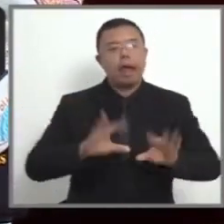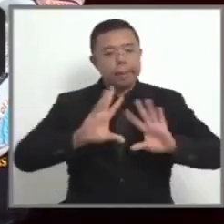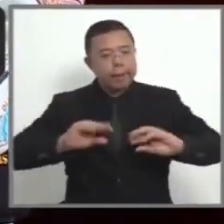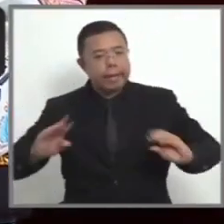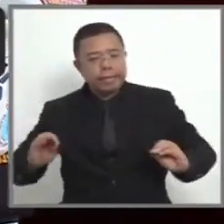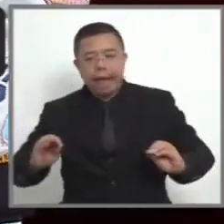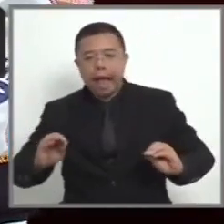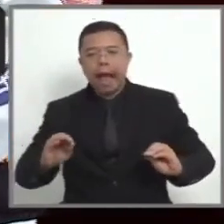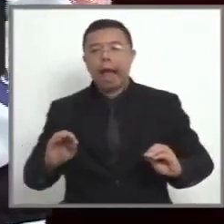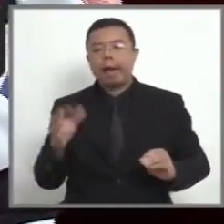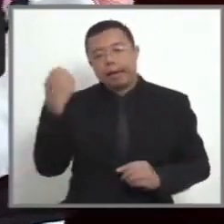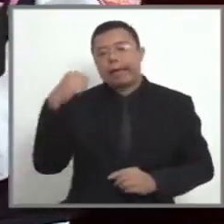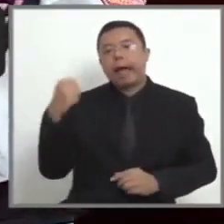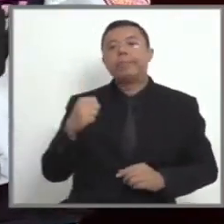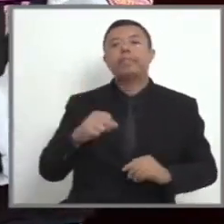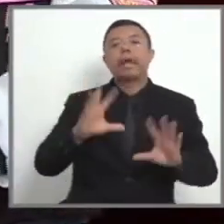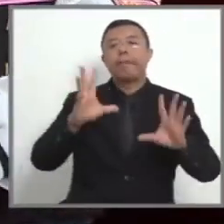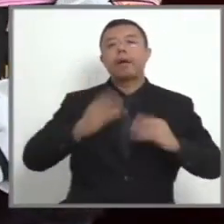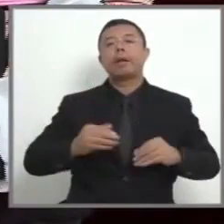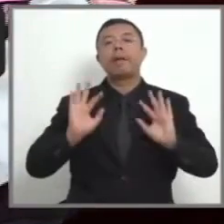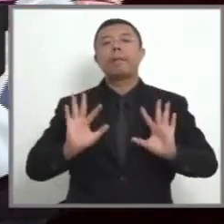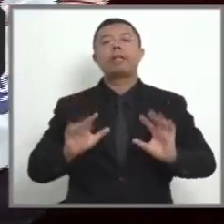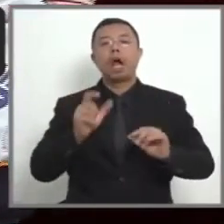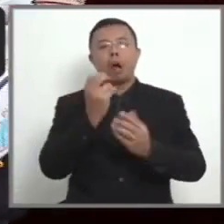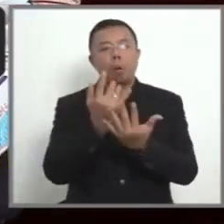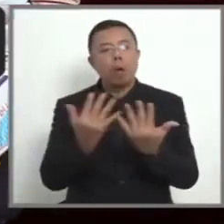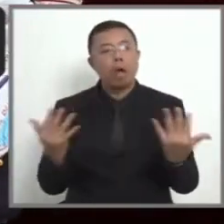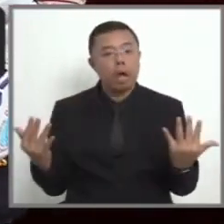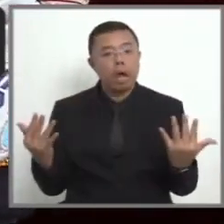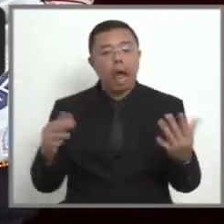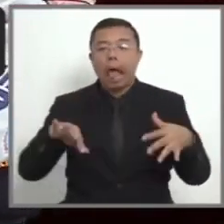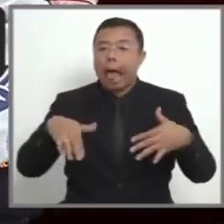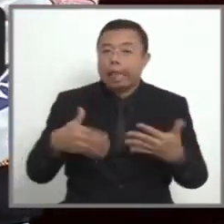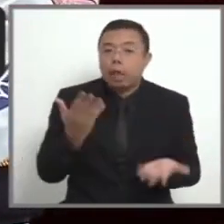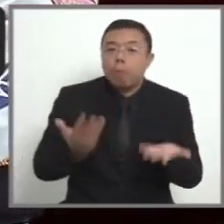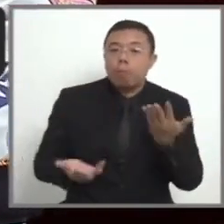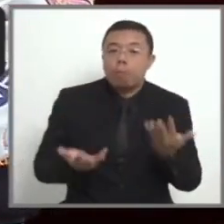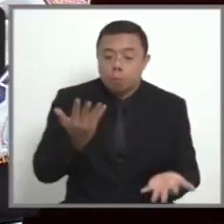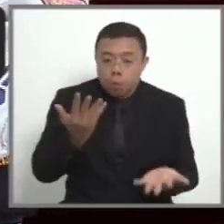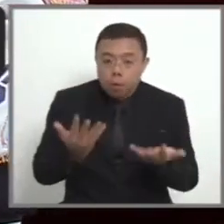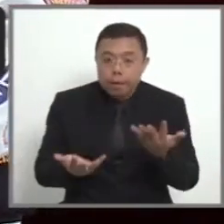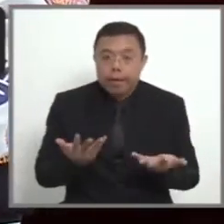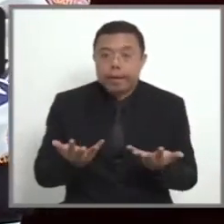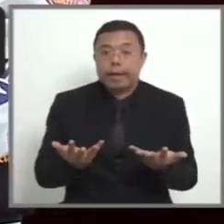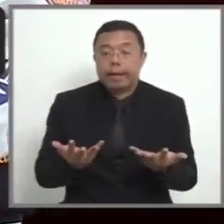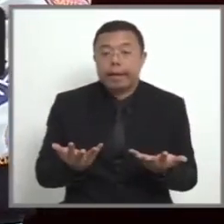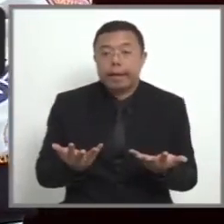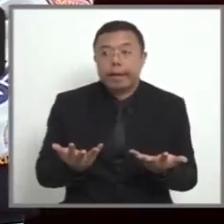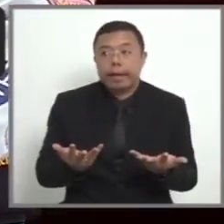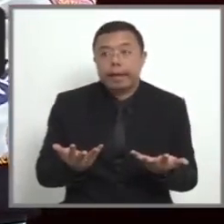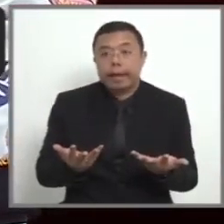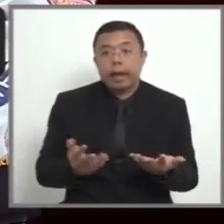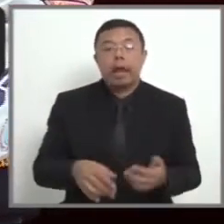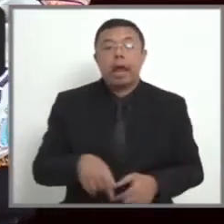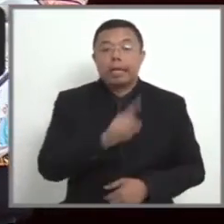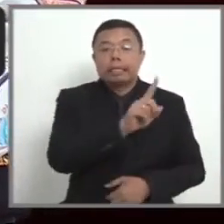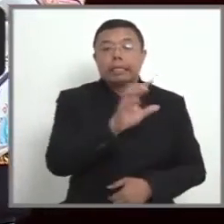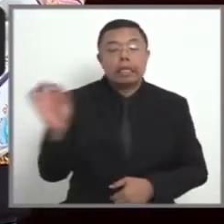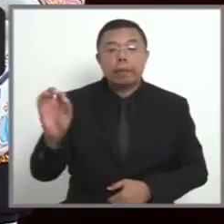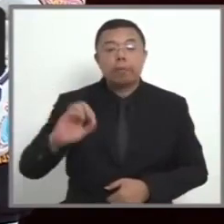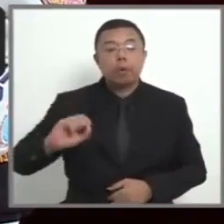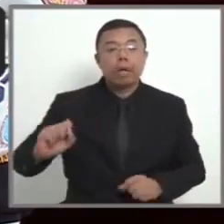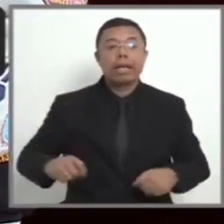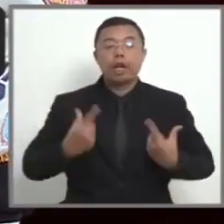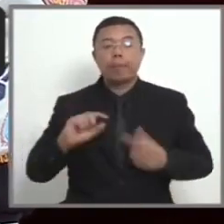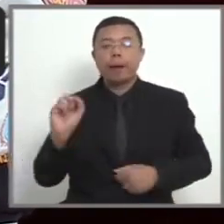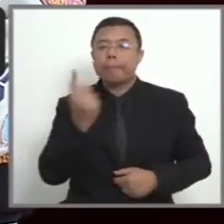tidak bisa menjangkau lebih banyak orang atauang kali Bagaimana 1000 kehidupan pertama